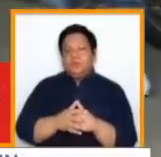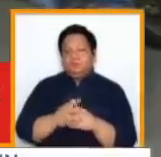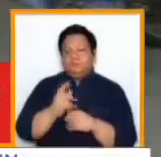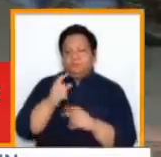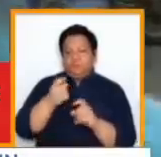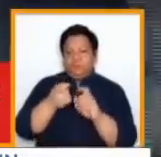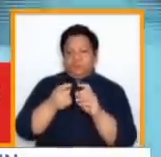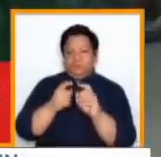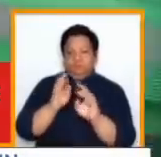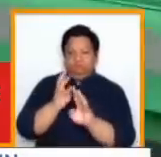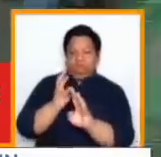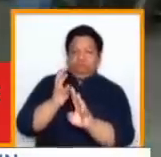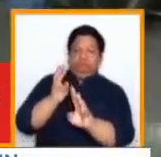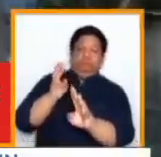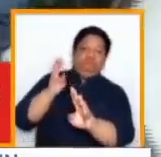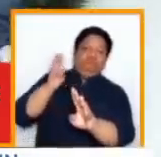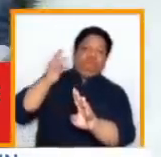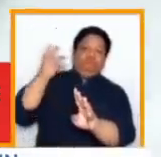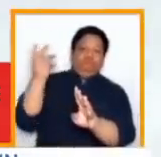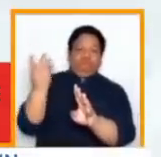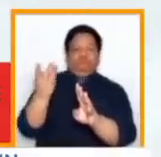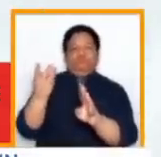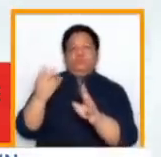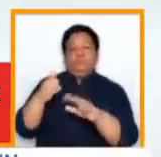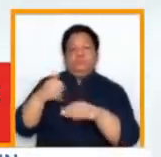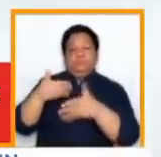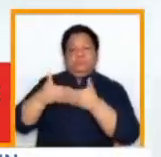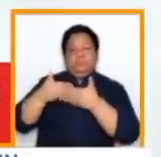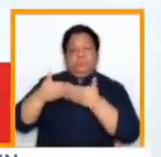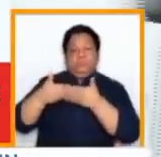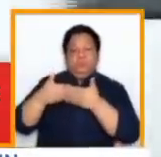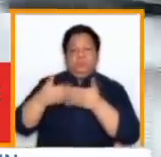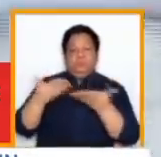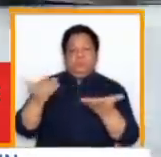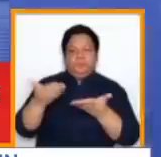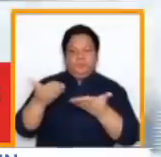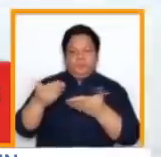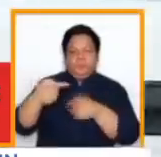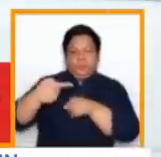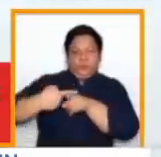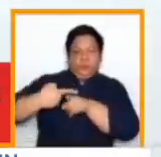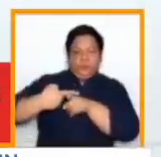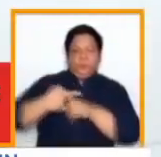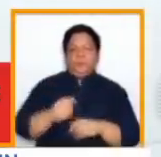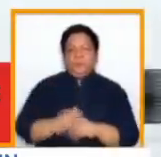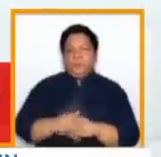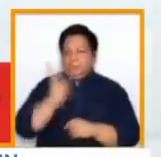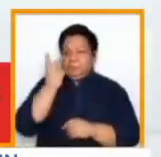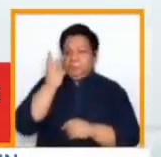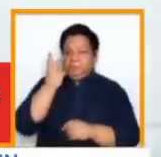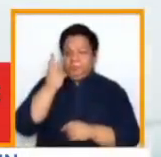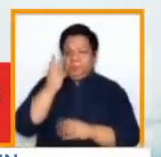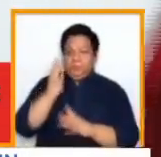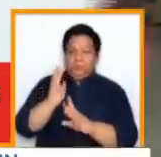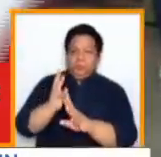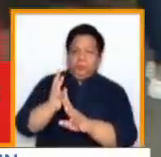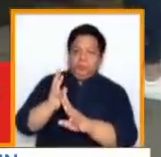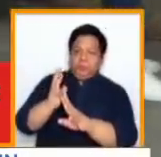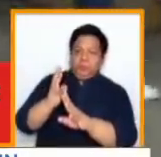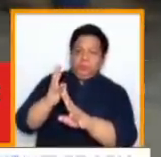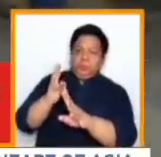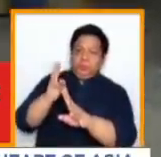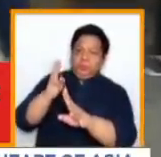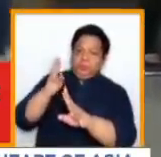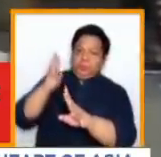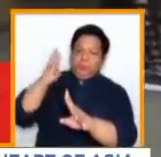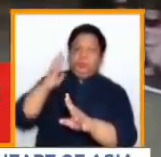na ng kabilang kanto dito sa intersection. At kung makikita ninyo ngayon, ay hanggang dito yung mga nakapila.